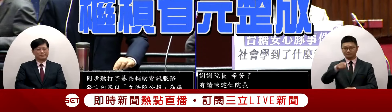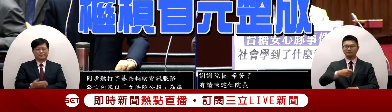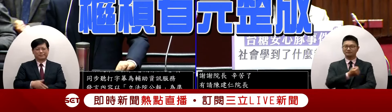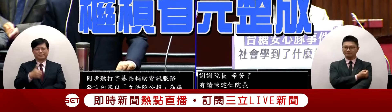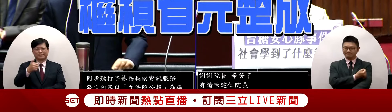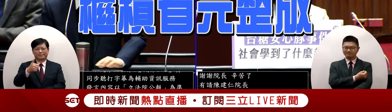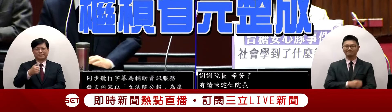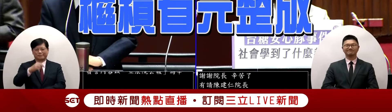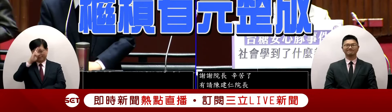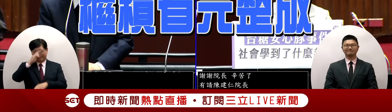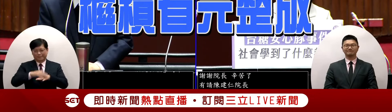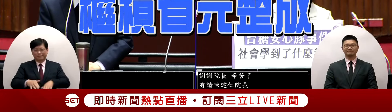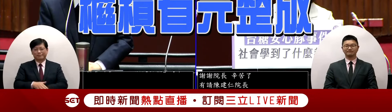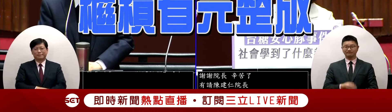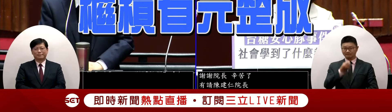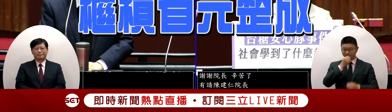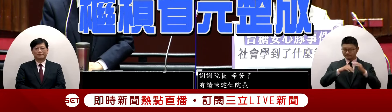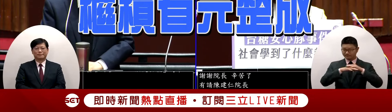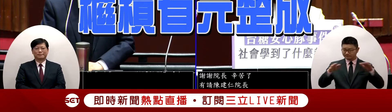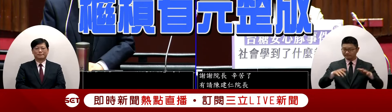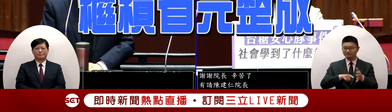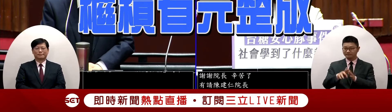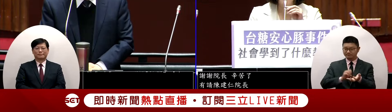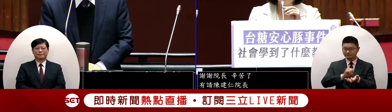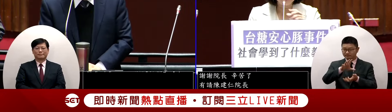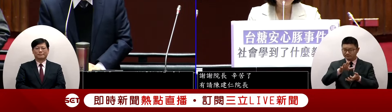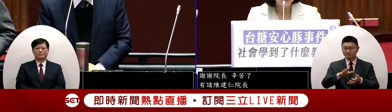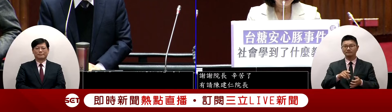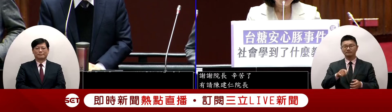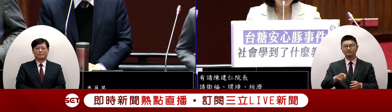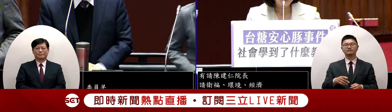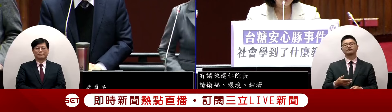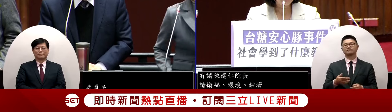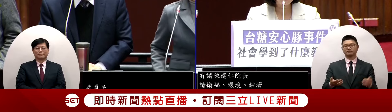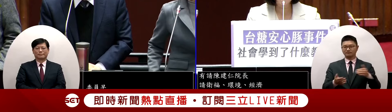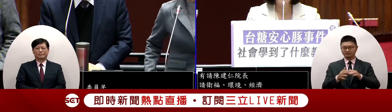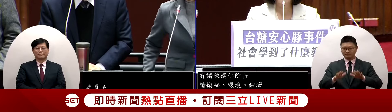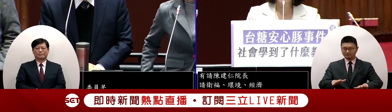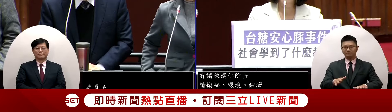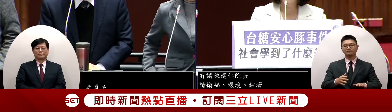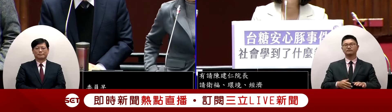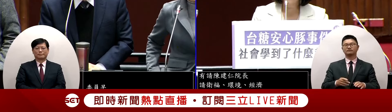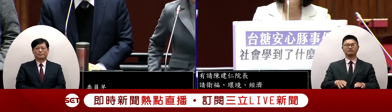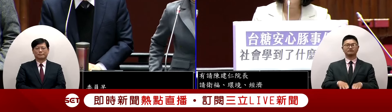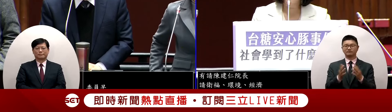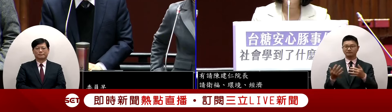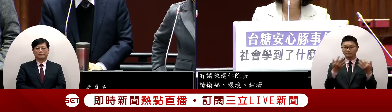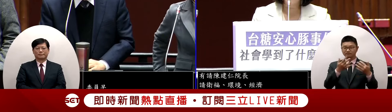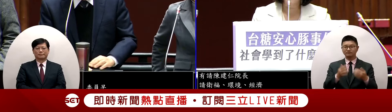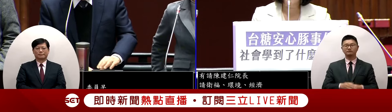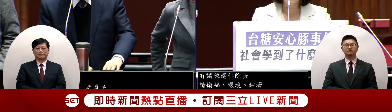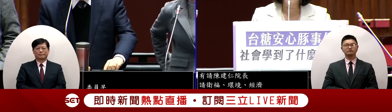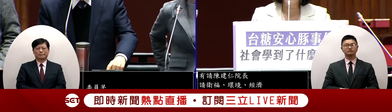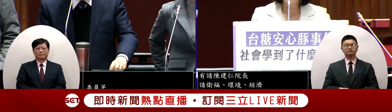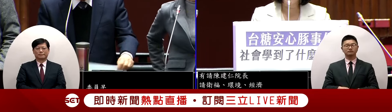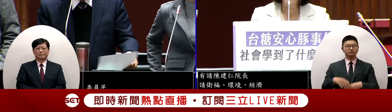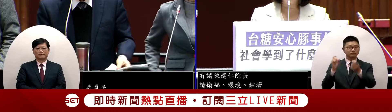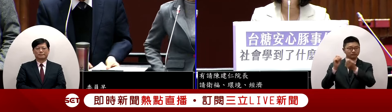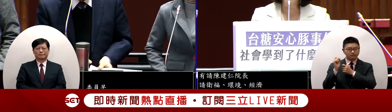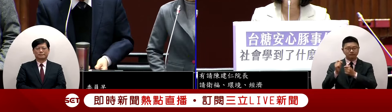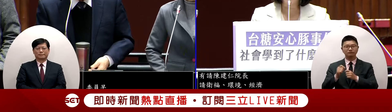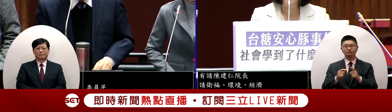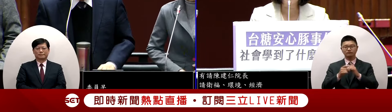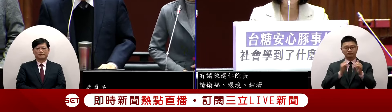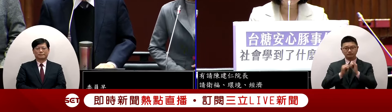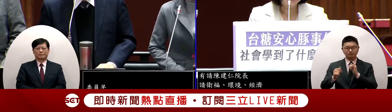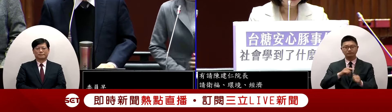谢谢你。 食安专报纷纷扰扰终于上路了。那这段时间社会也真的付出了非常大的有形跟